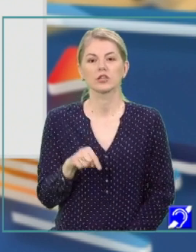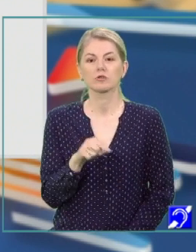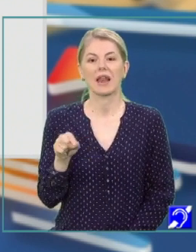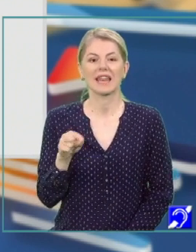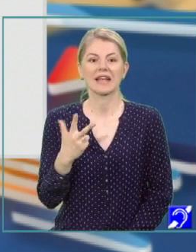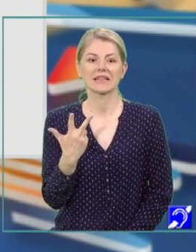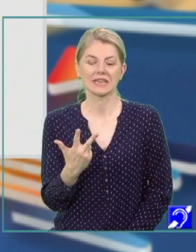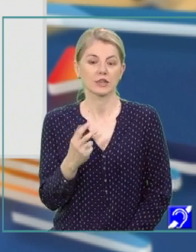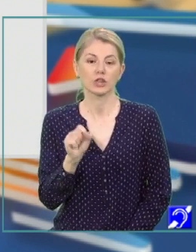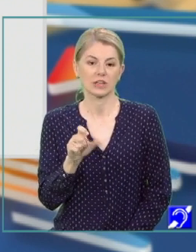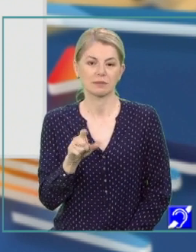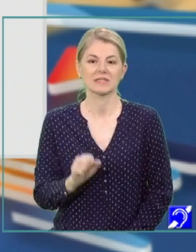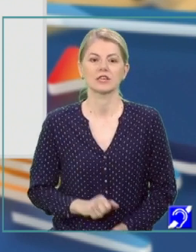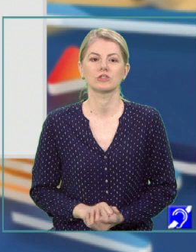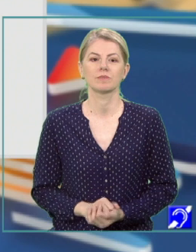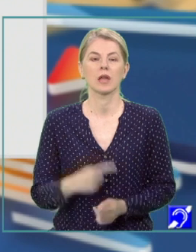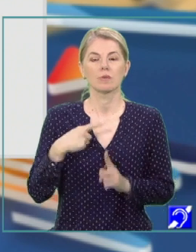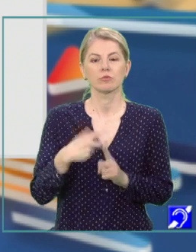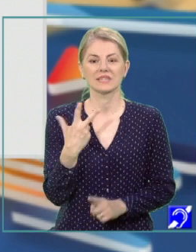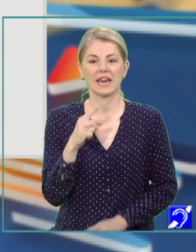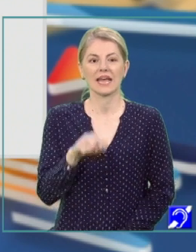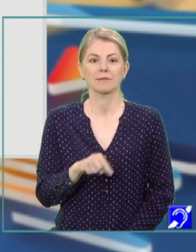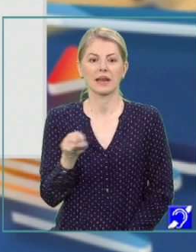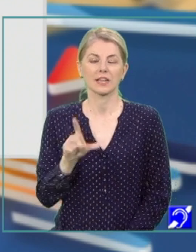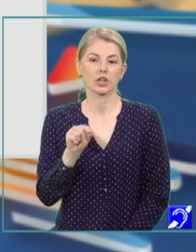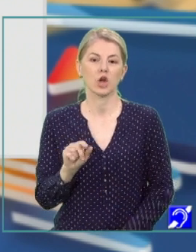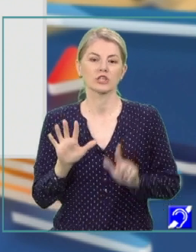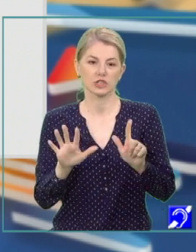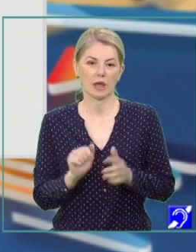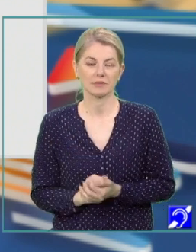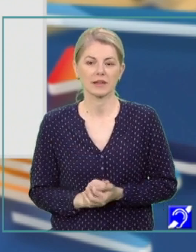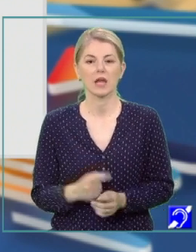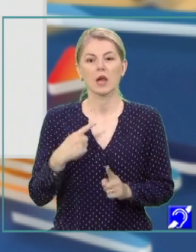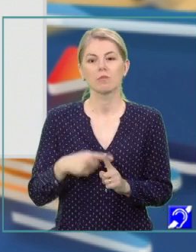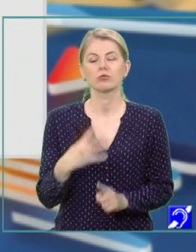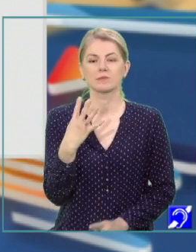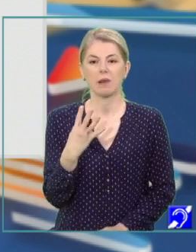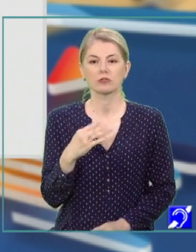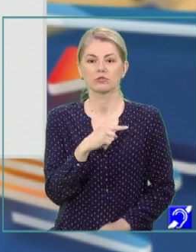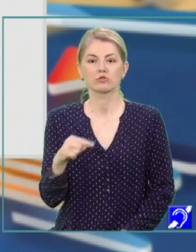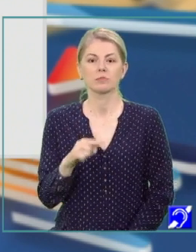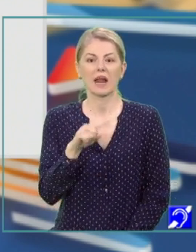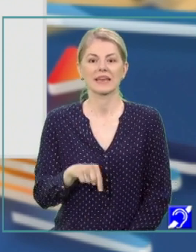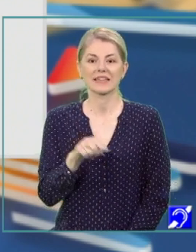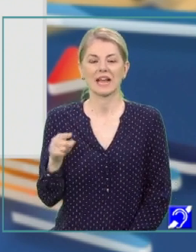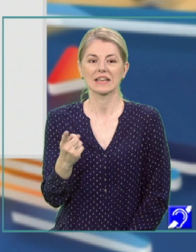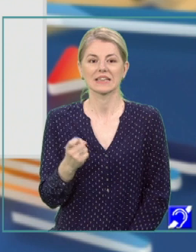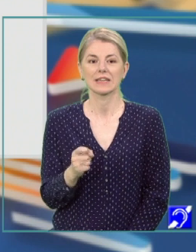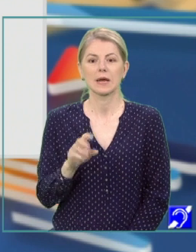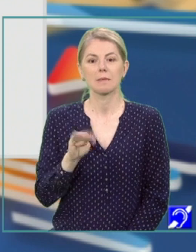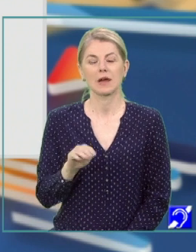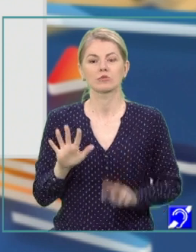2 supraradical din 12, plus 3 supraradical din 27, plus 4 supraradical